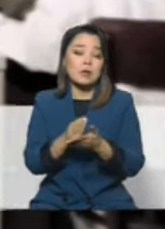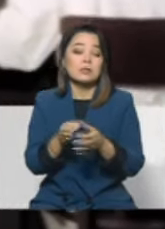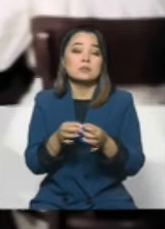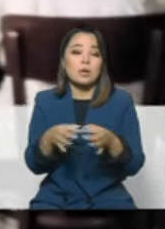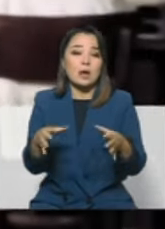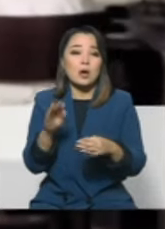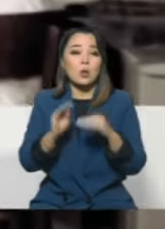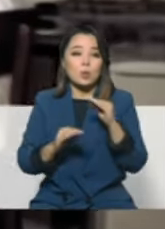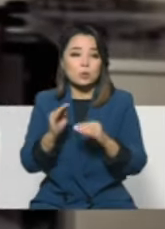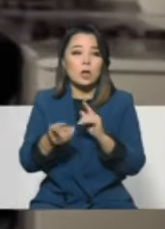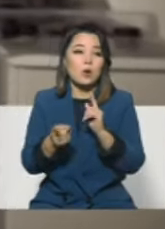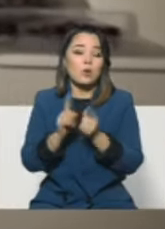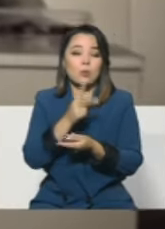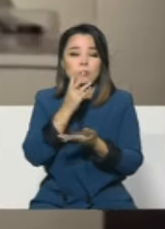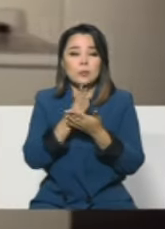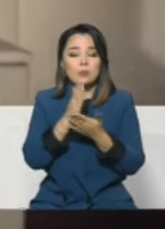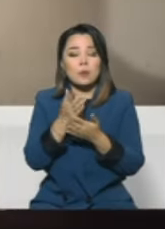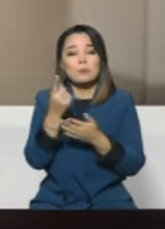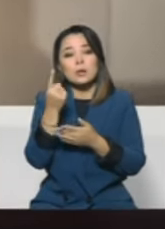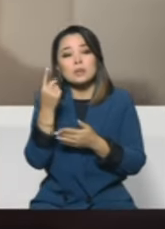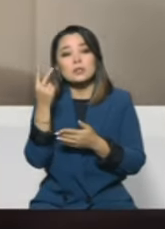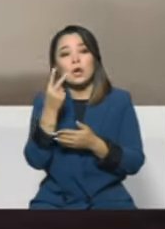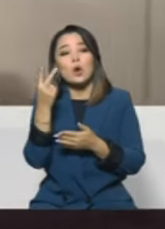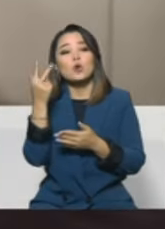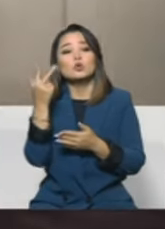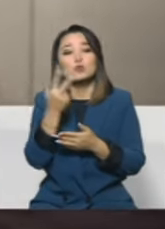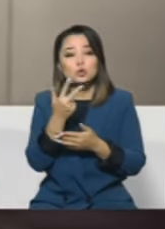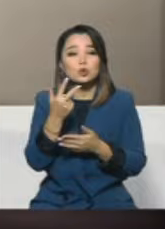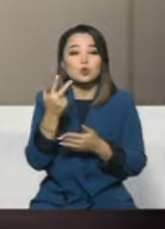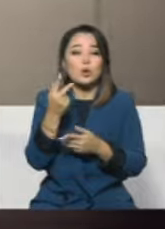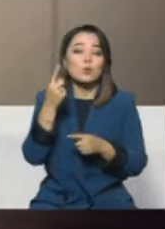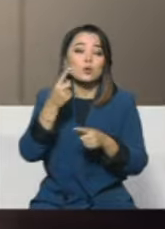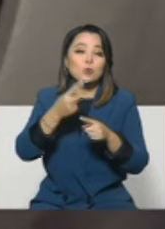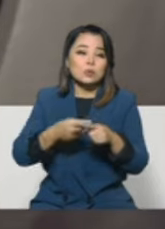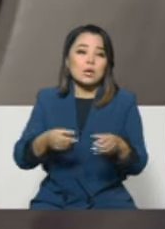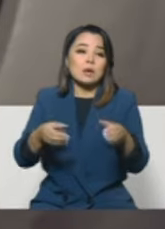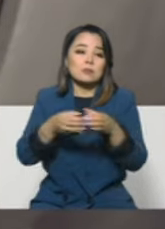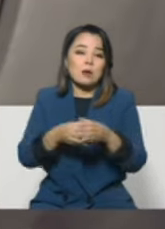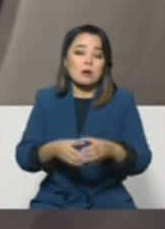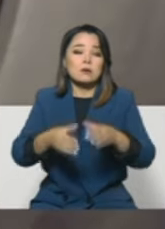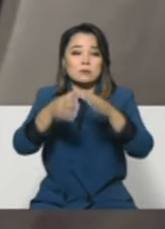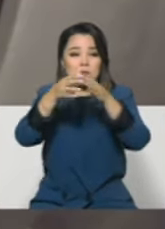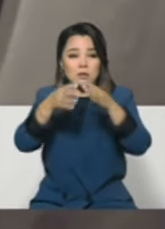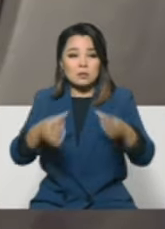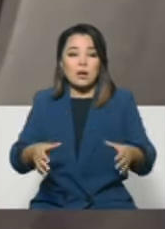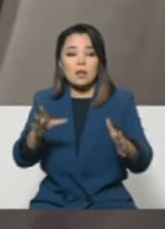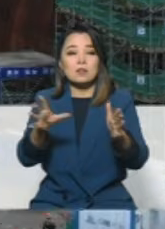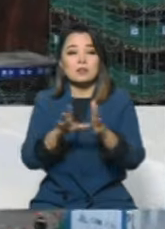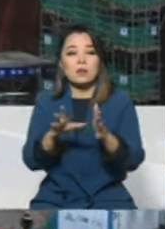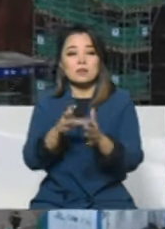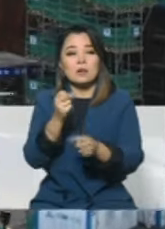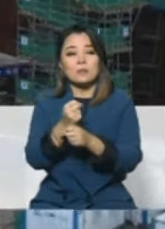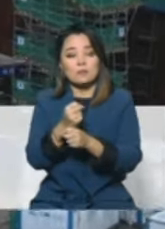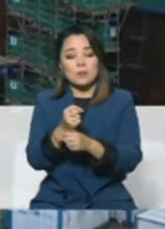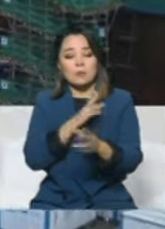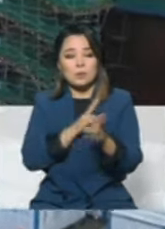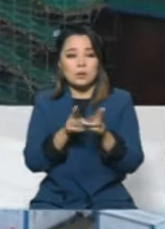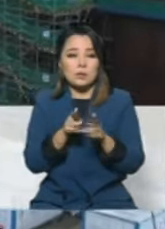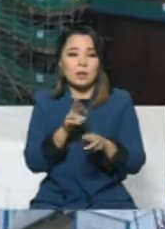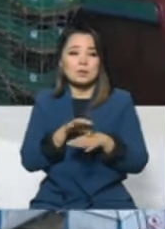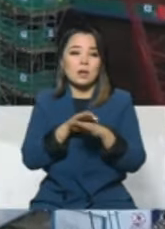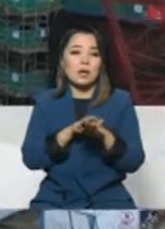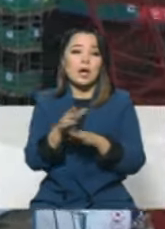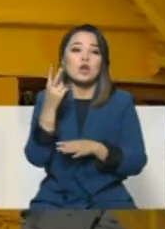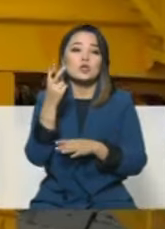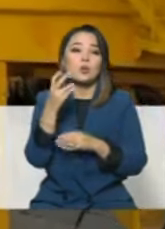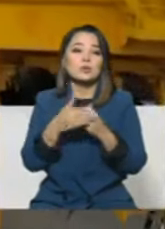реакторлардың құрылымы да өзгере бастады. 1, 2, 3 және 3+ буынды реакторлар пайда болды. Әлемдегі 415 реактордың 200-ден